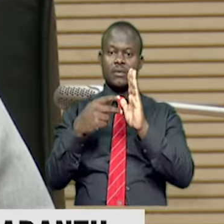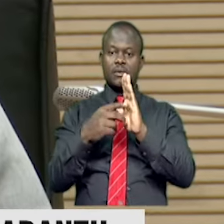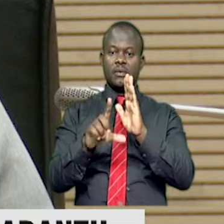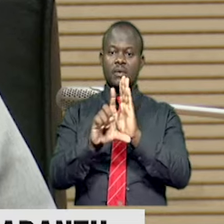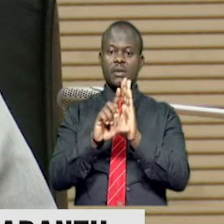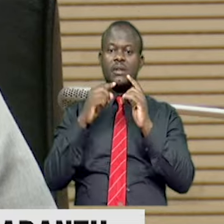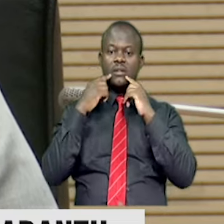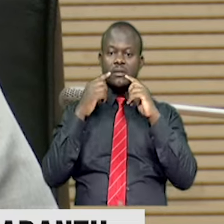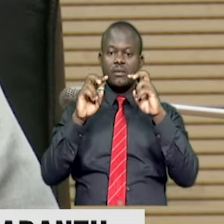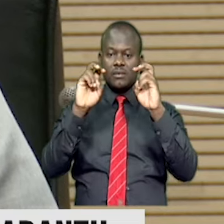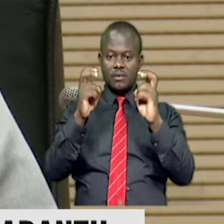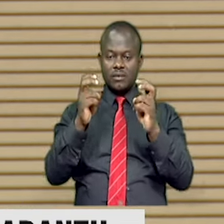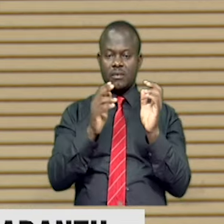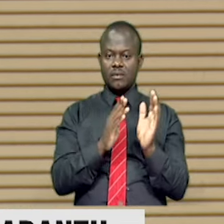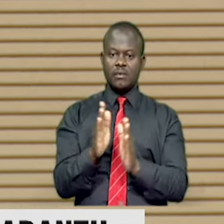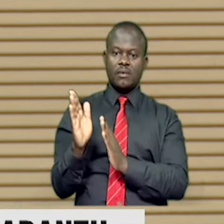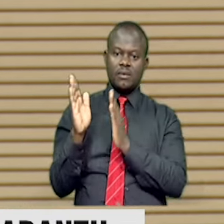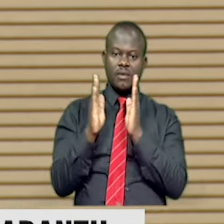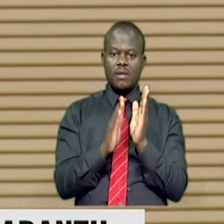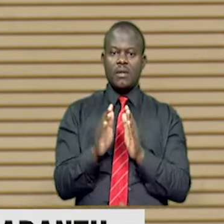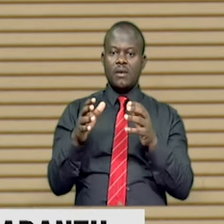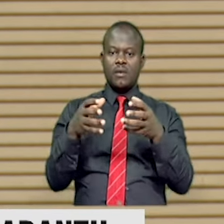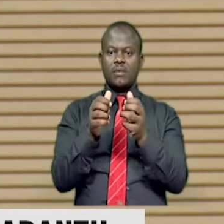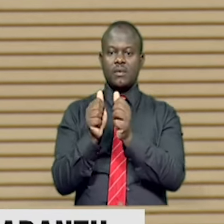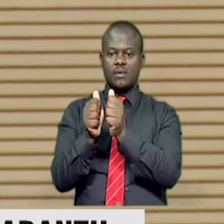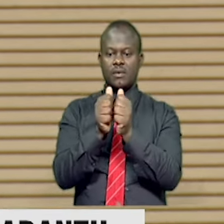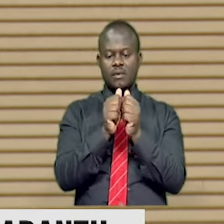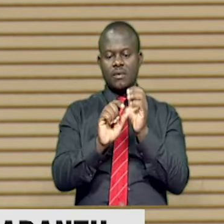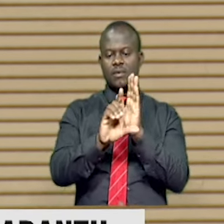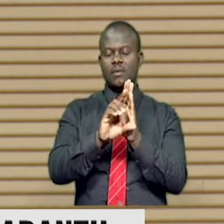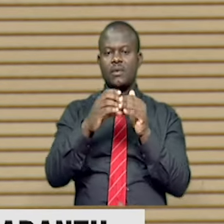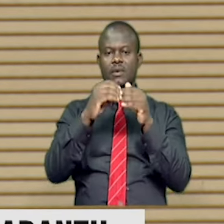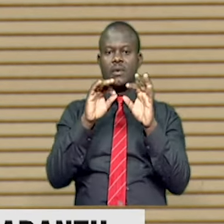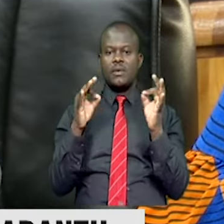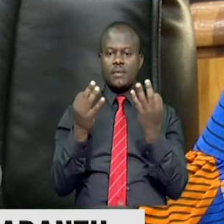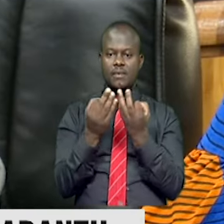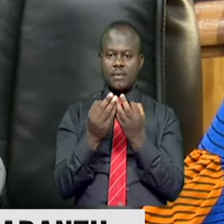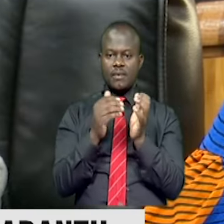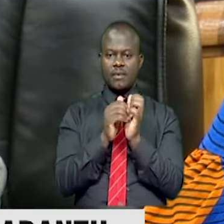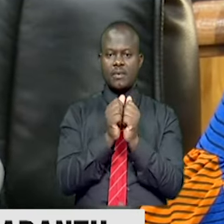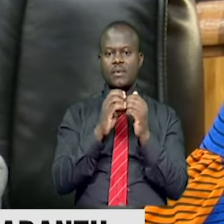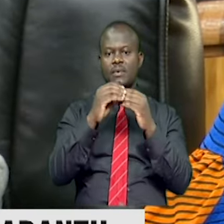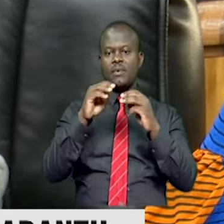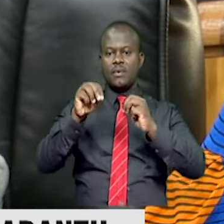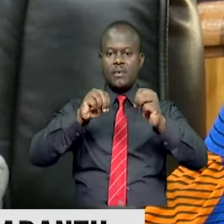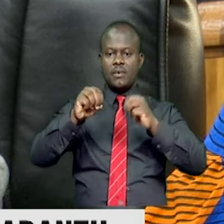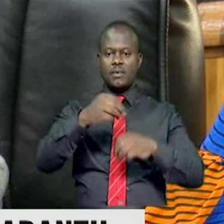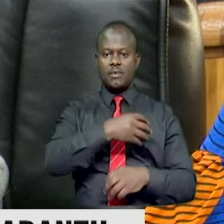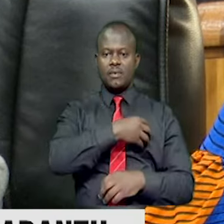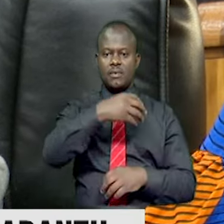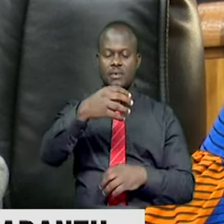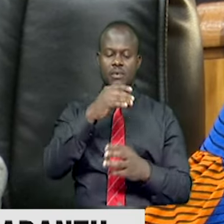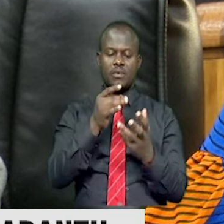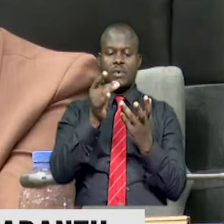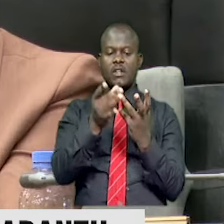w'itegeko ivuga ko uteganya guhuriza hamwe itegeko rigenga umuryango n'irigenga imicungire y'umutungo